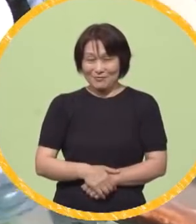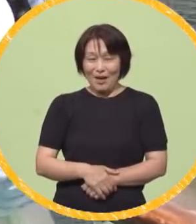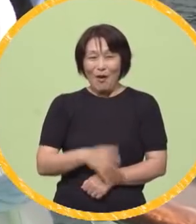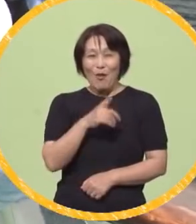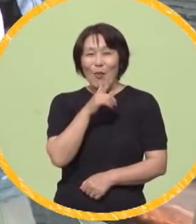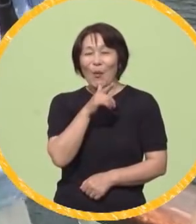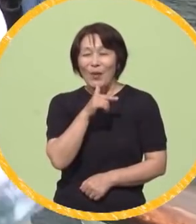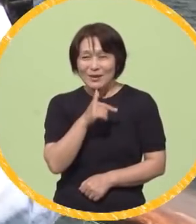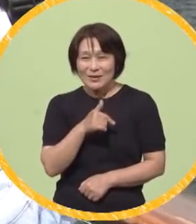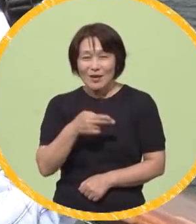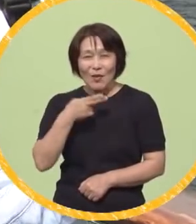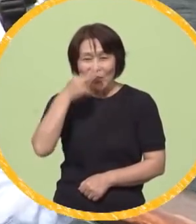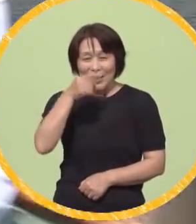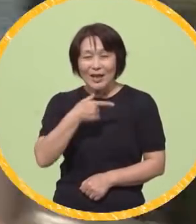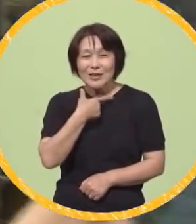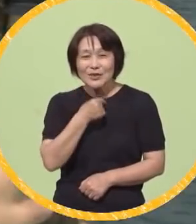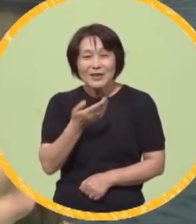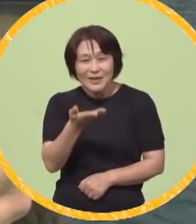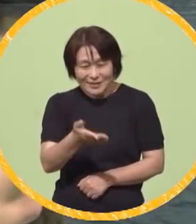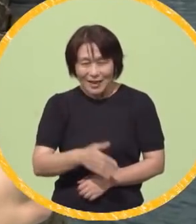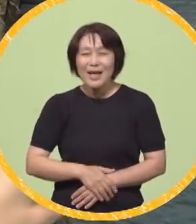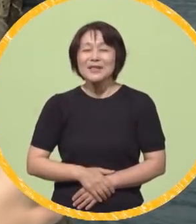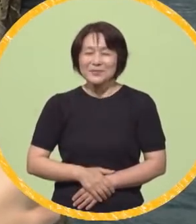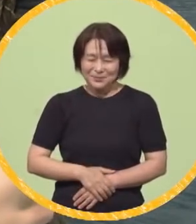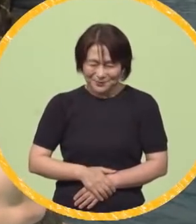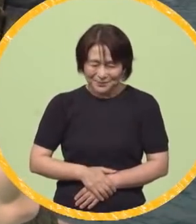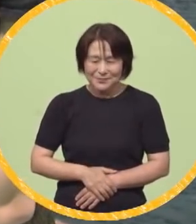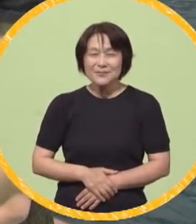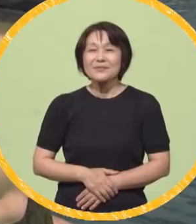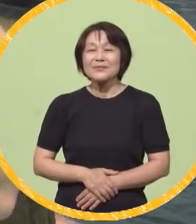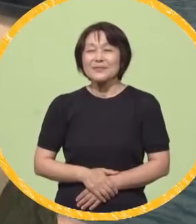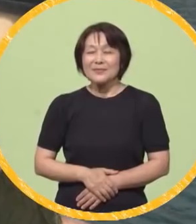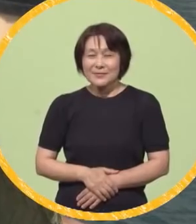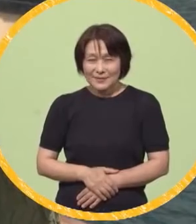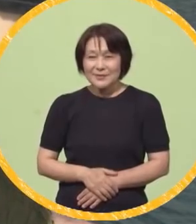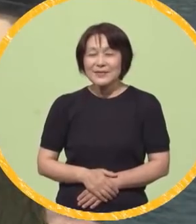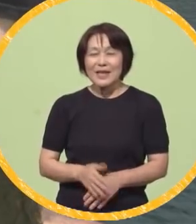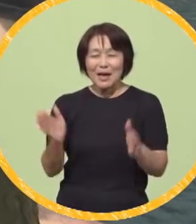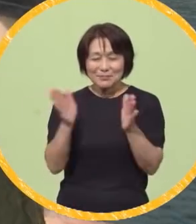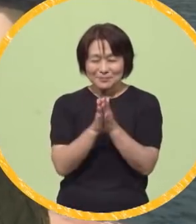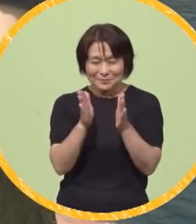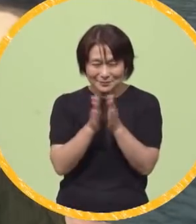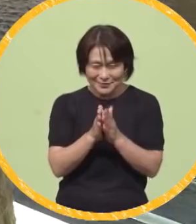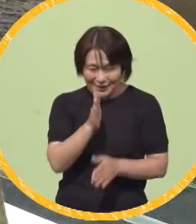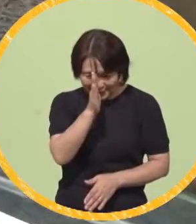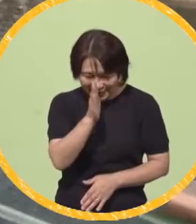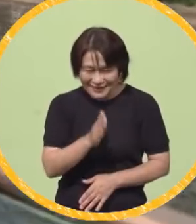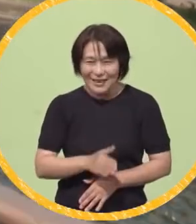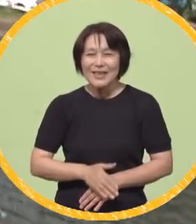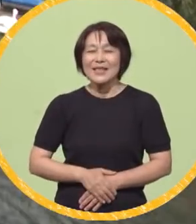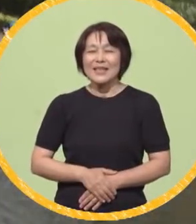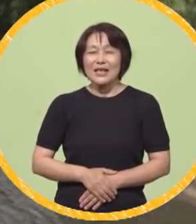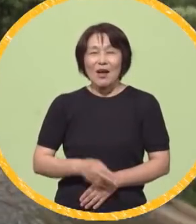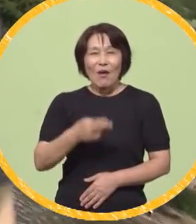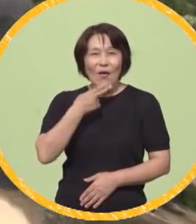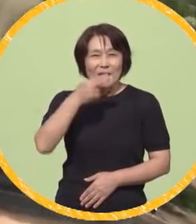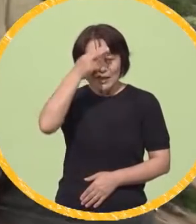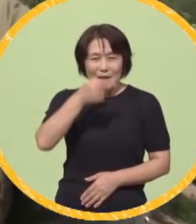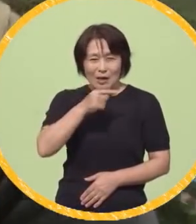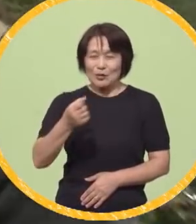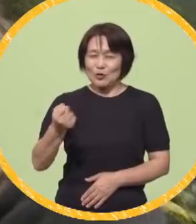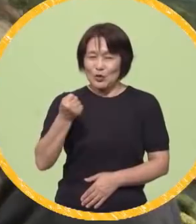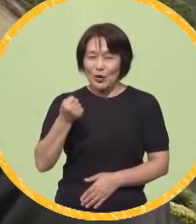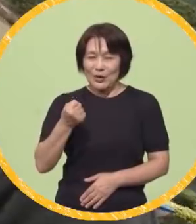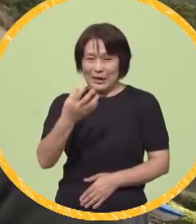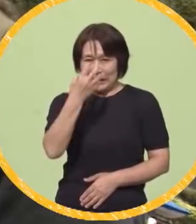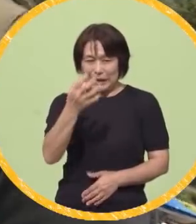よくお酒飲まれるんですか。 飲みます。 あ、じゃあ九十九神社でしっかりと参拝してお酒が飲めるイケメンさん、